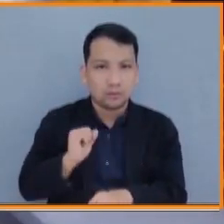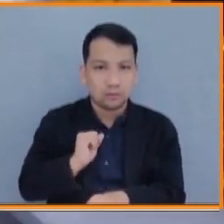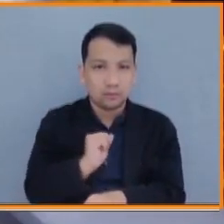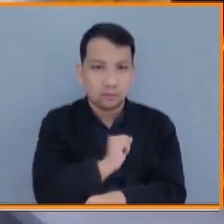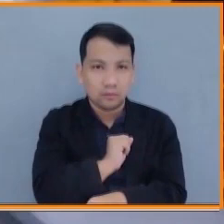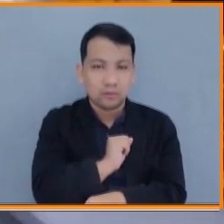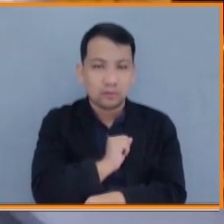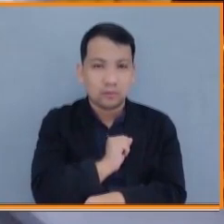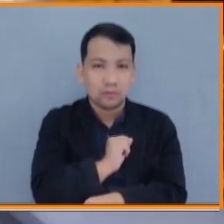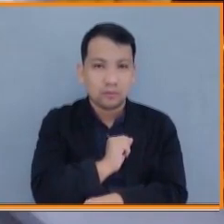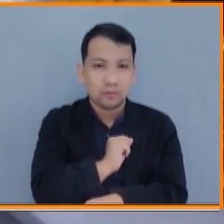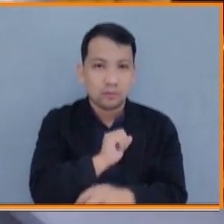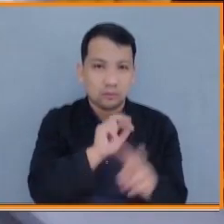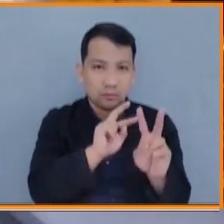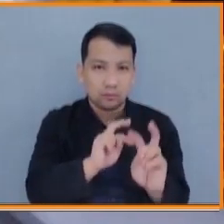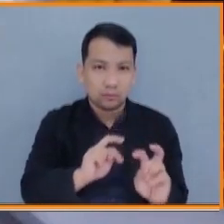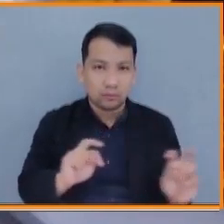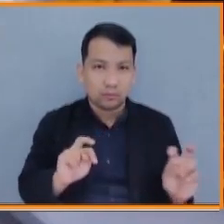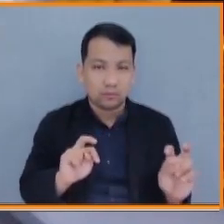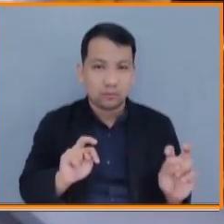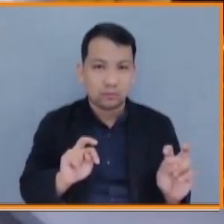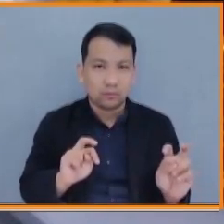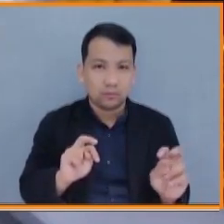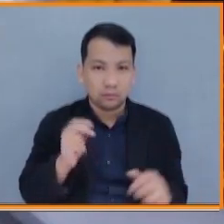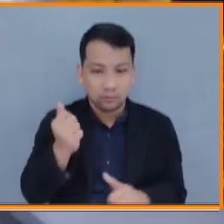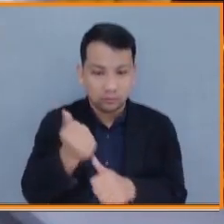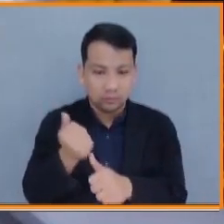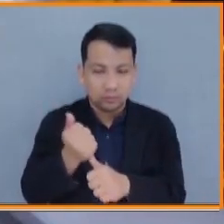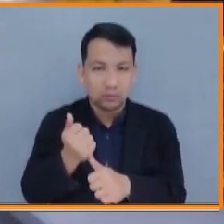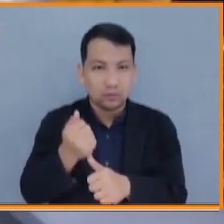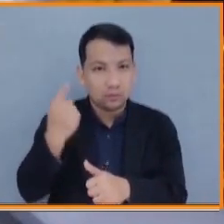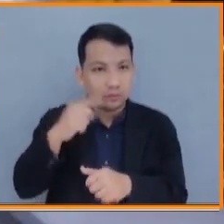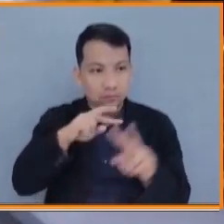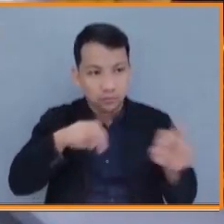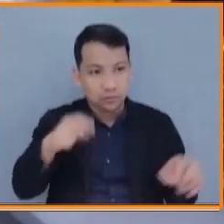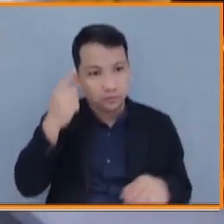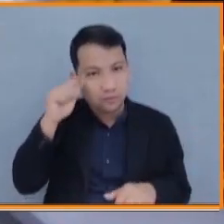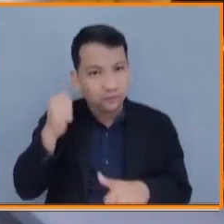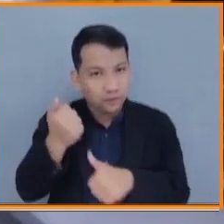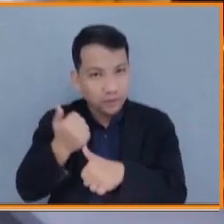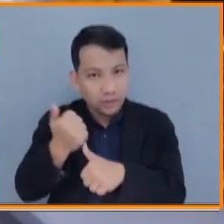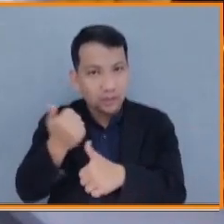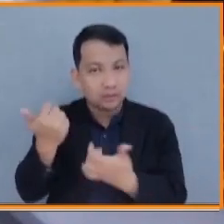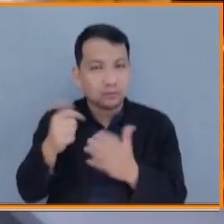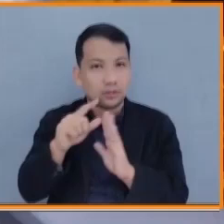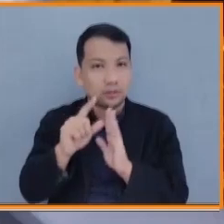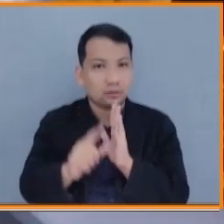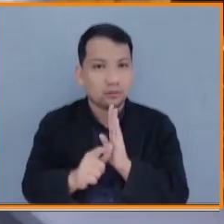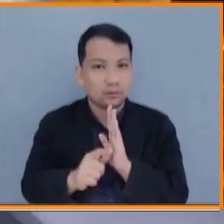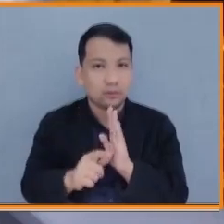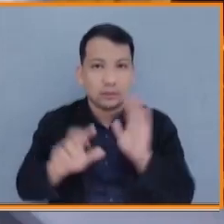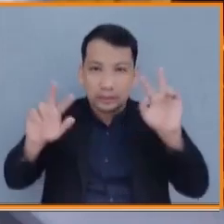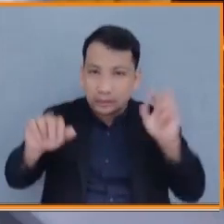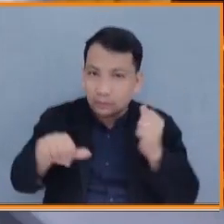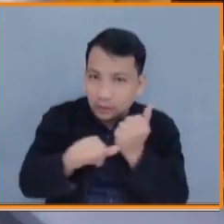investigation and aid of legislation however yun po in aid of